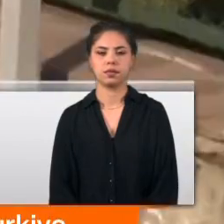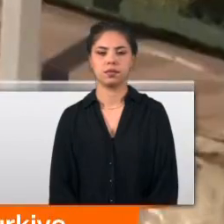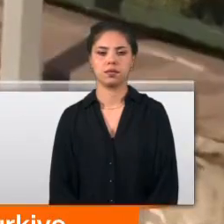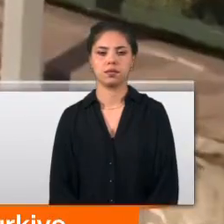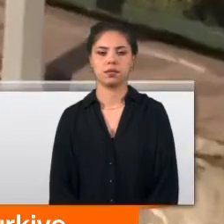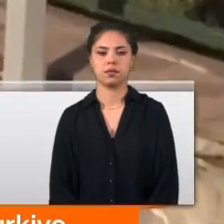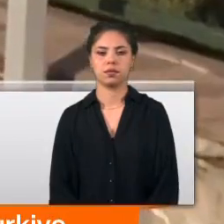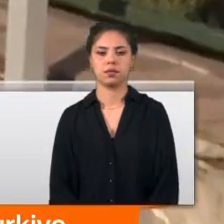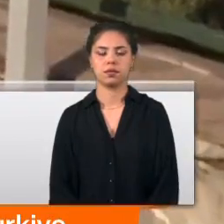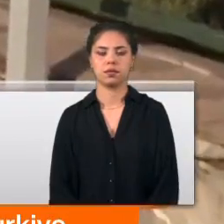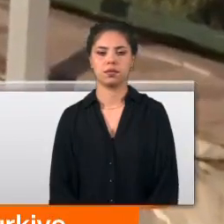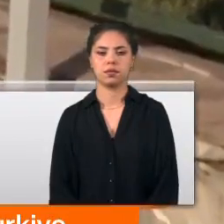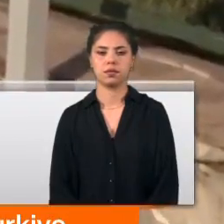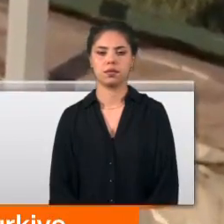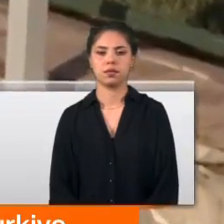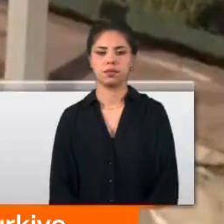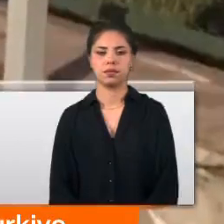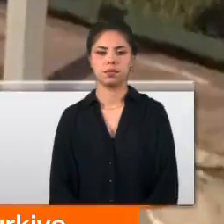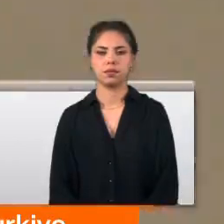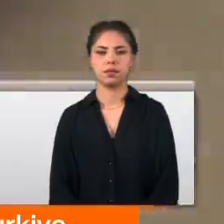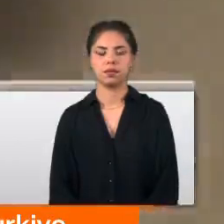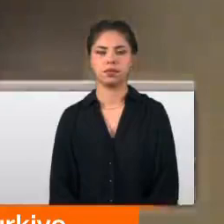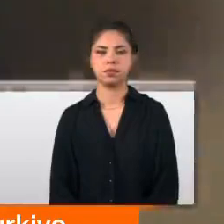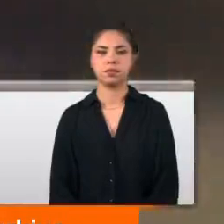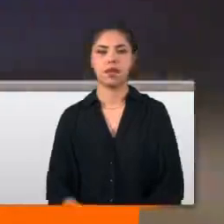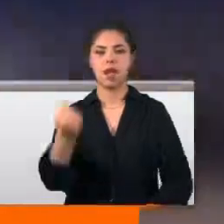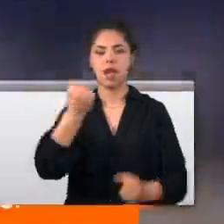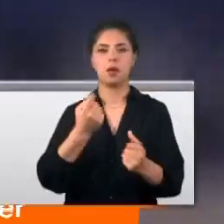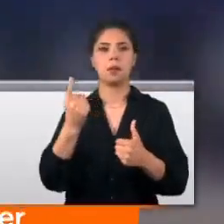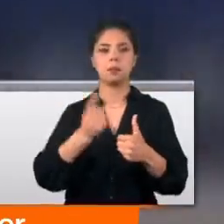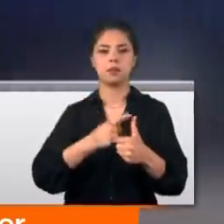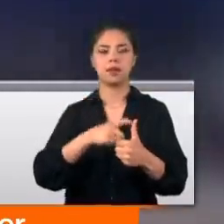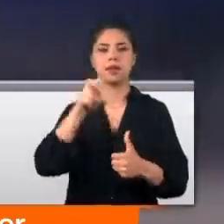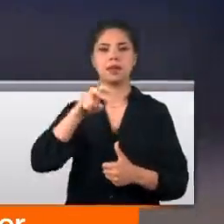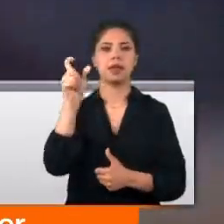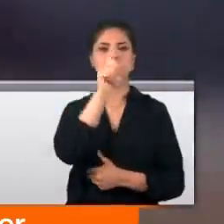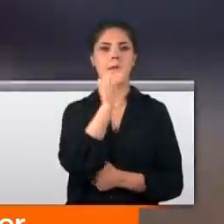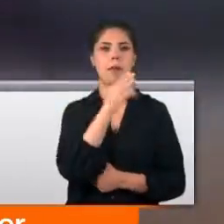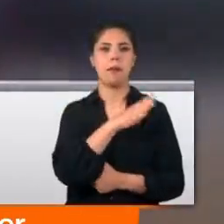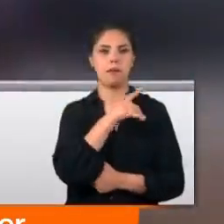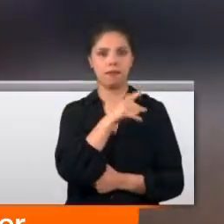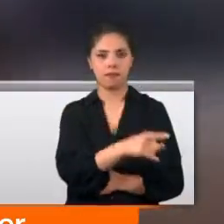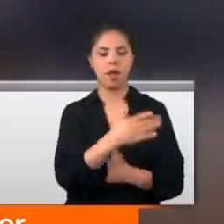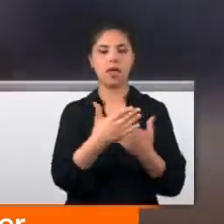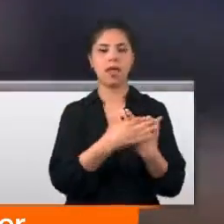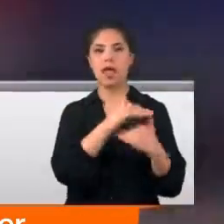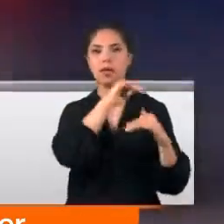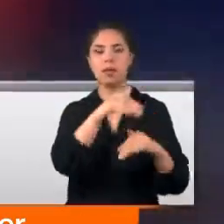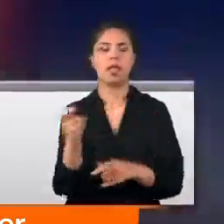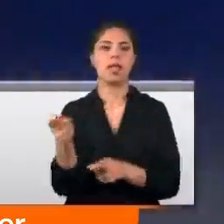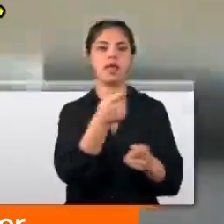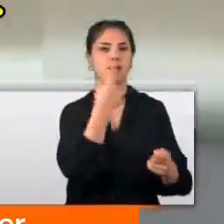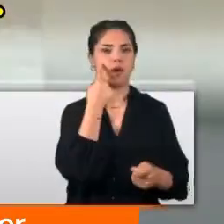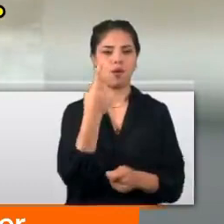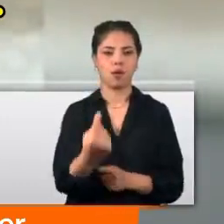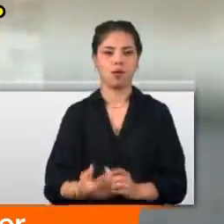Bu yağmurda gidilmez dedik. Gidemedik. Araçlardan birinde 8 aylık bir bebek vardı. Yardımlarına itfaiye